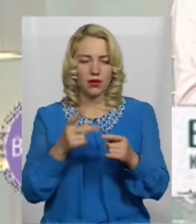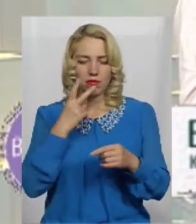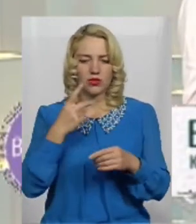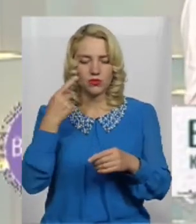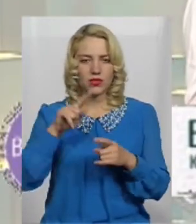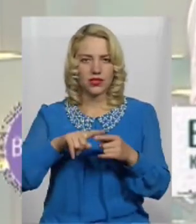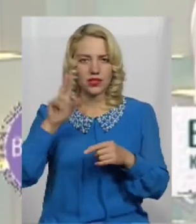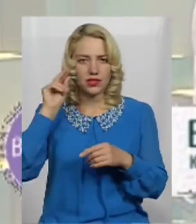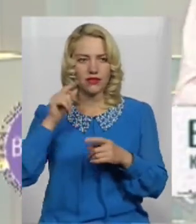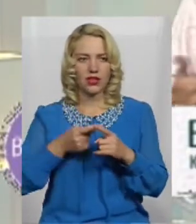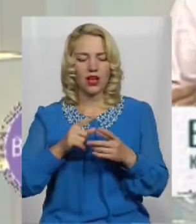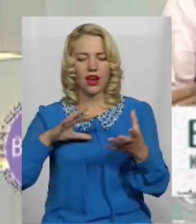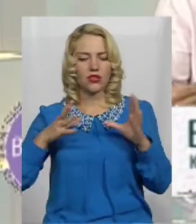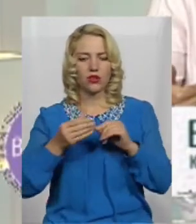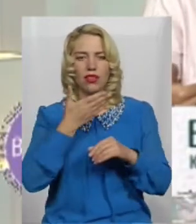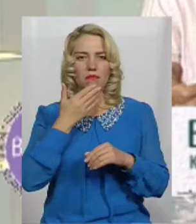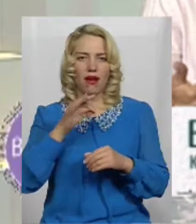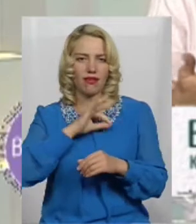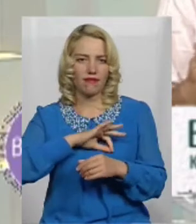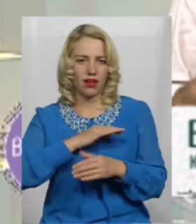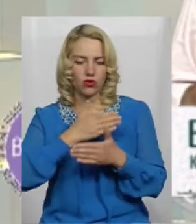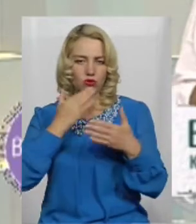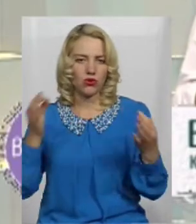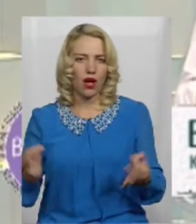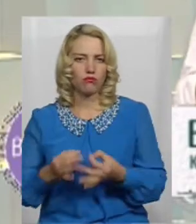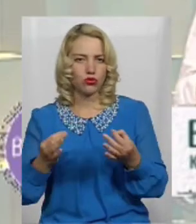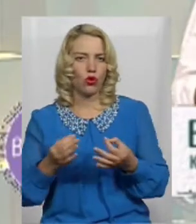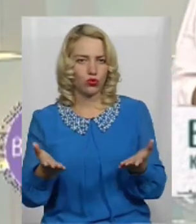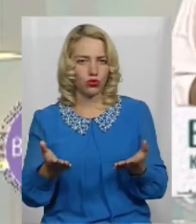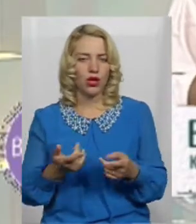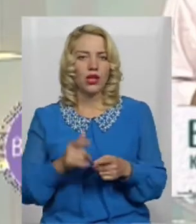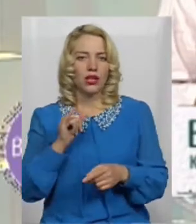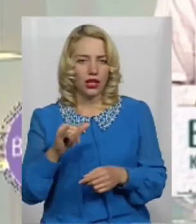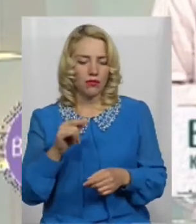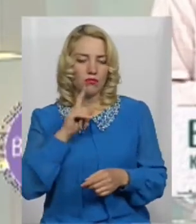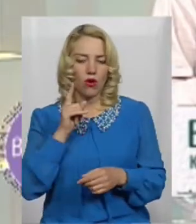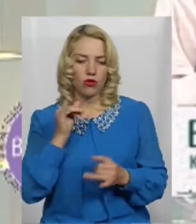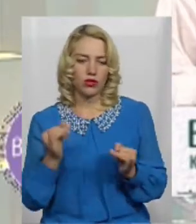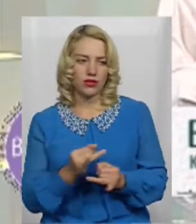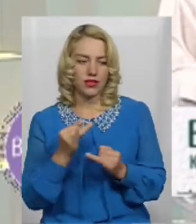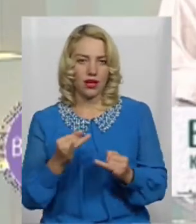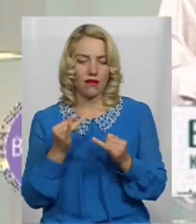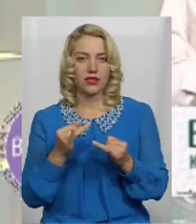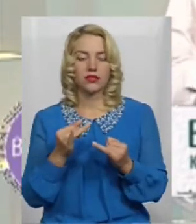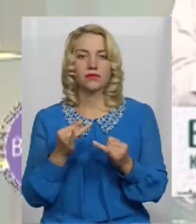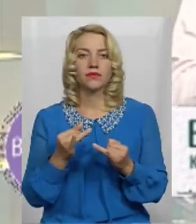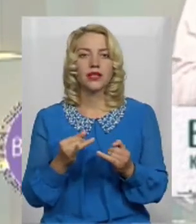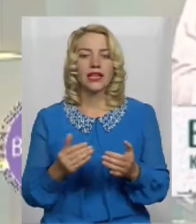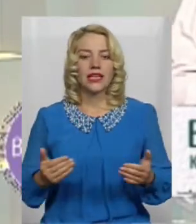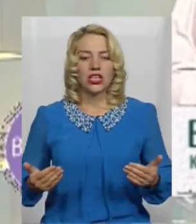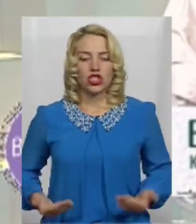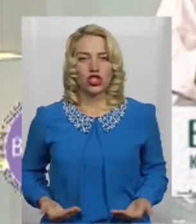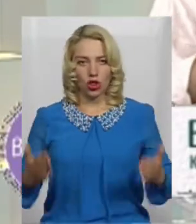цифрах результати, що воно не має ефекту абсолютно. Для молодь цікавить, власне,